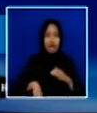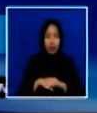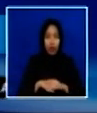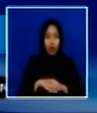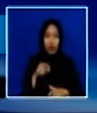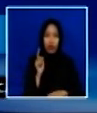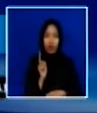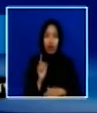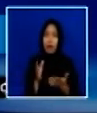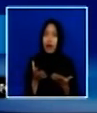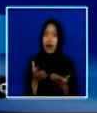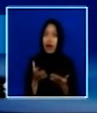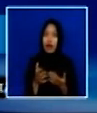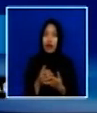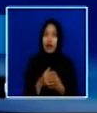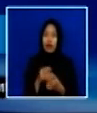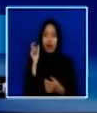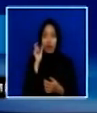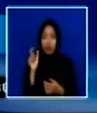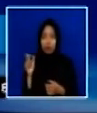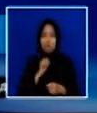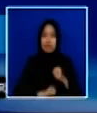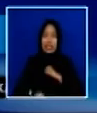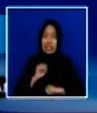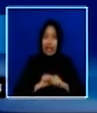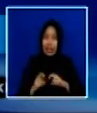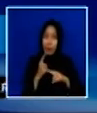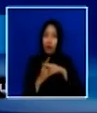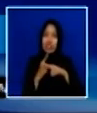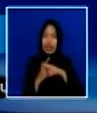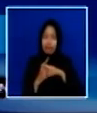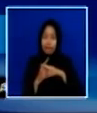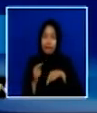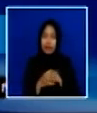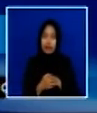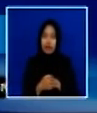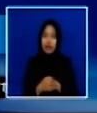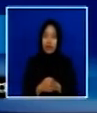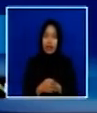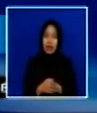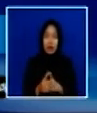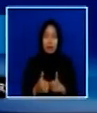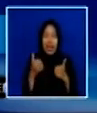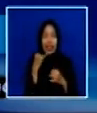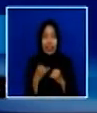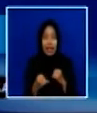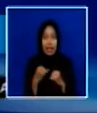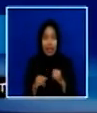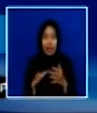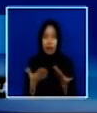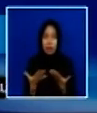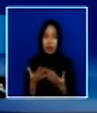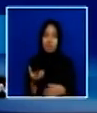asal untuk hal-hal yang bersifat positif Oh iya bpak Muzakir terakhir apa yang ingin